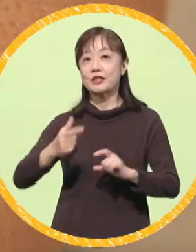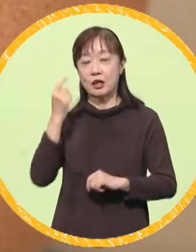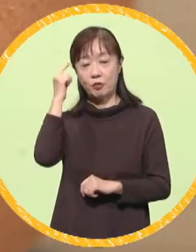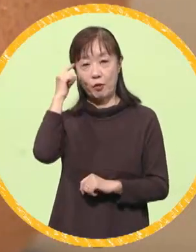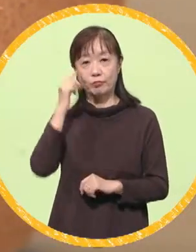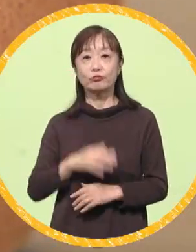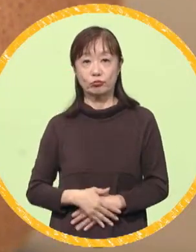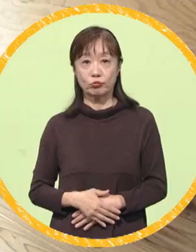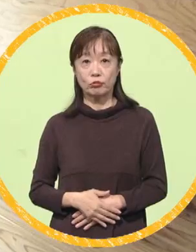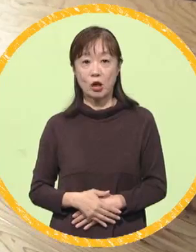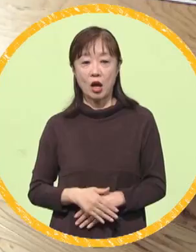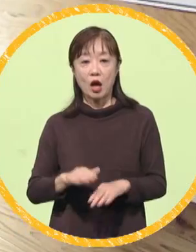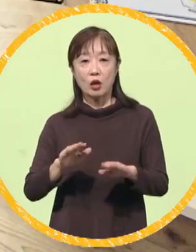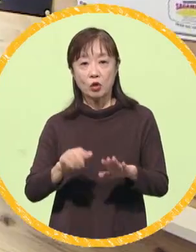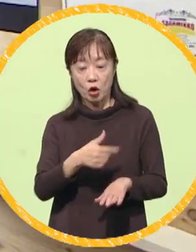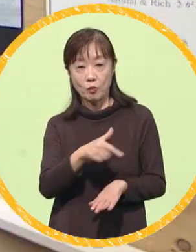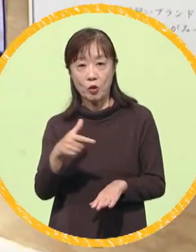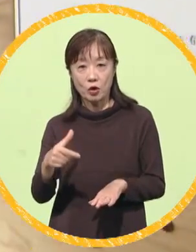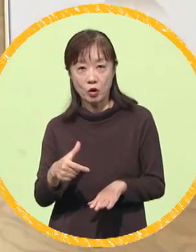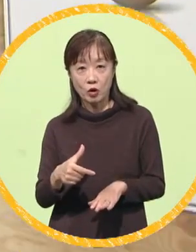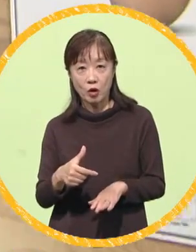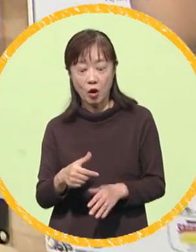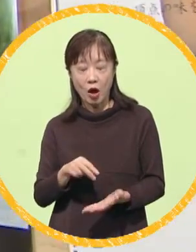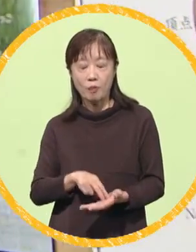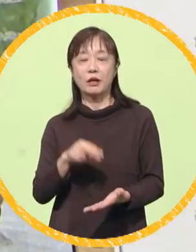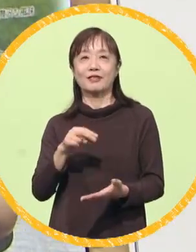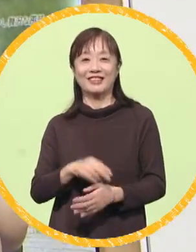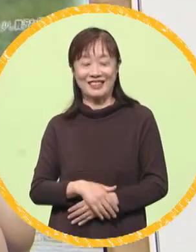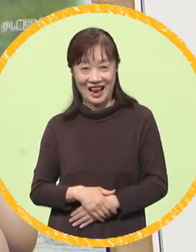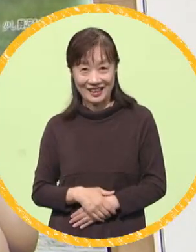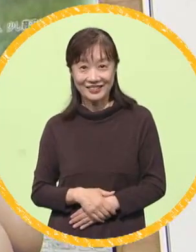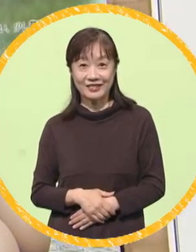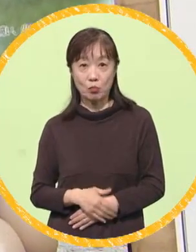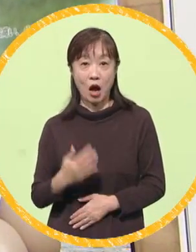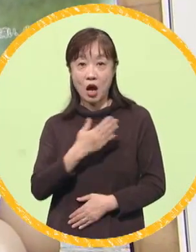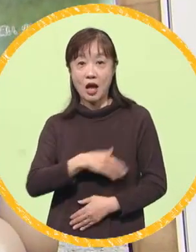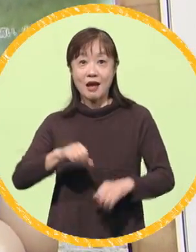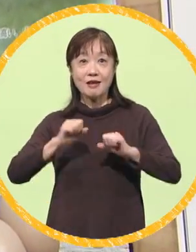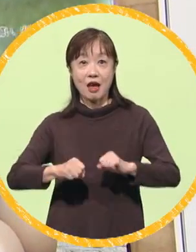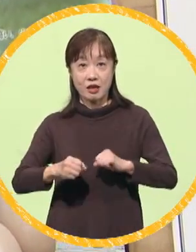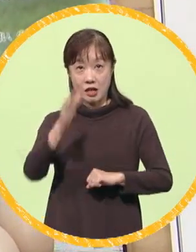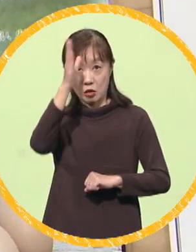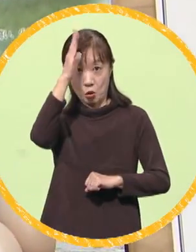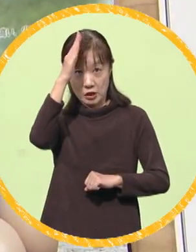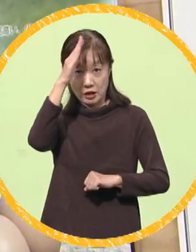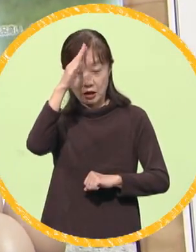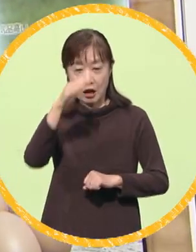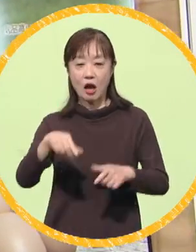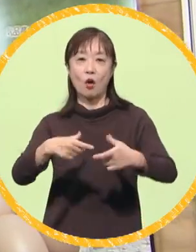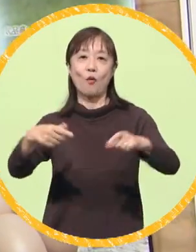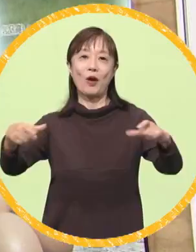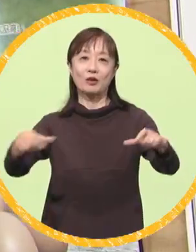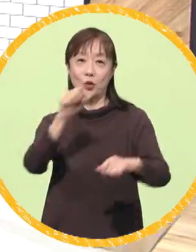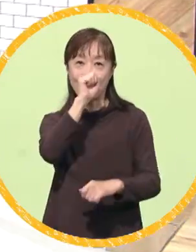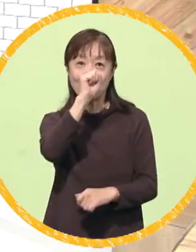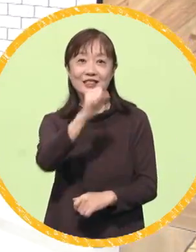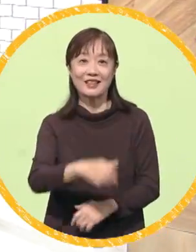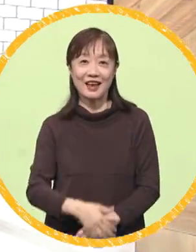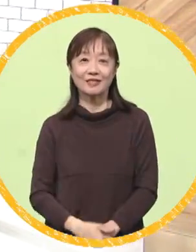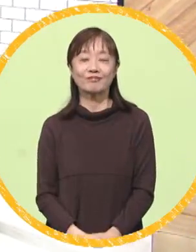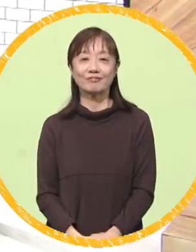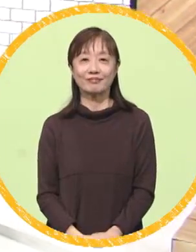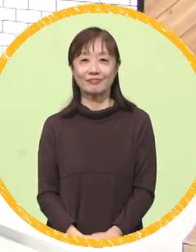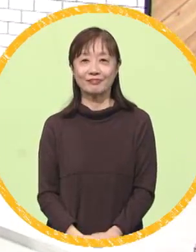でもすごく変わりました、 うんうん、もっとね、こう元気な鳥たちっていうのが世間にね、やっぱりこう増えるといいですよね。 い